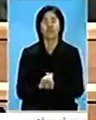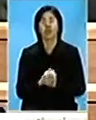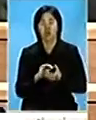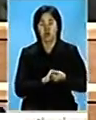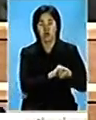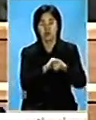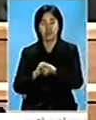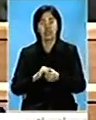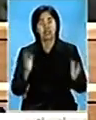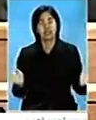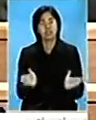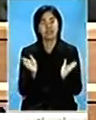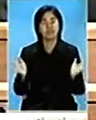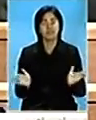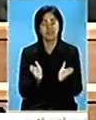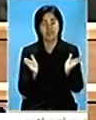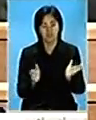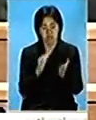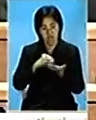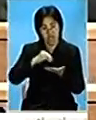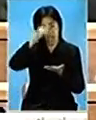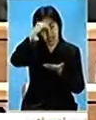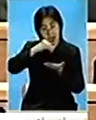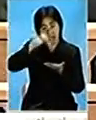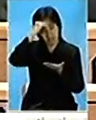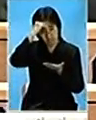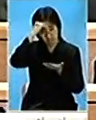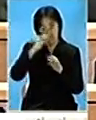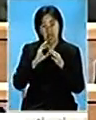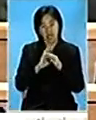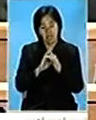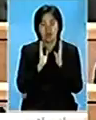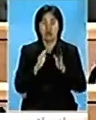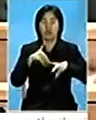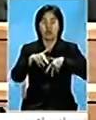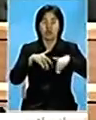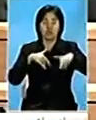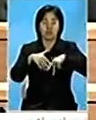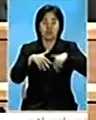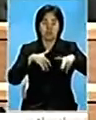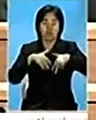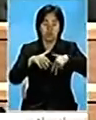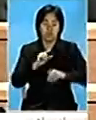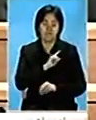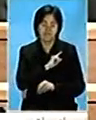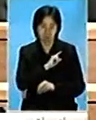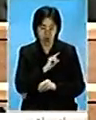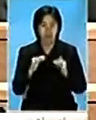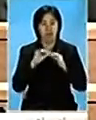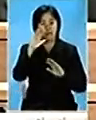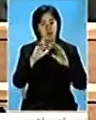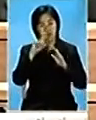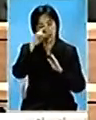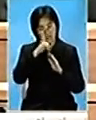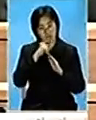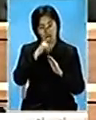เคลื่อนเพื่อใช้การศึกษาในการสร้างความเป็นพลเมืองและสร้างความเป็นประชาธิปไตยในประเทศของ